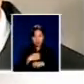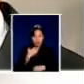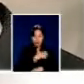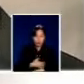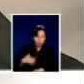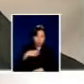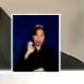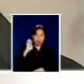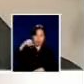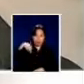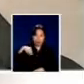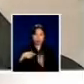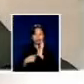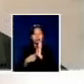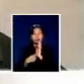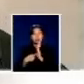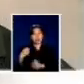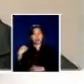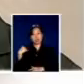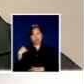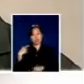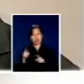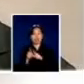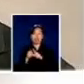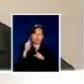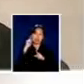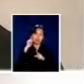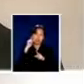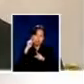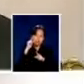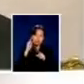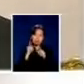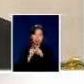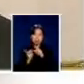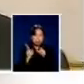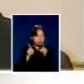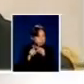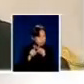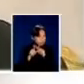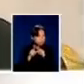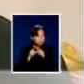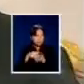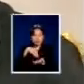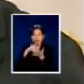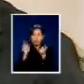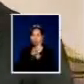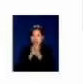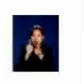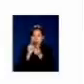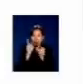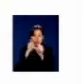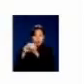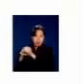ช่นอาจจะมีโซเชียลเน็ตเวิร์กนะครับที่ให้เขาเข้ามาเช็คอินความดีวันนี้เขาสวัสดีคุณพ่อคุณแม่แล้ว